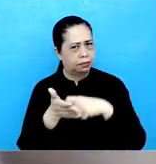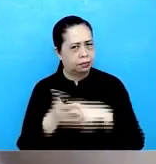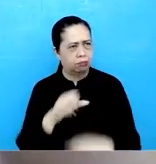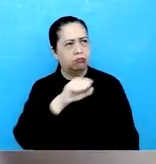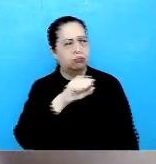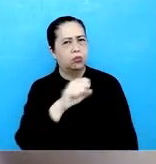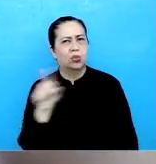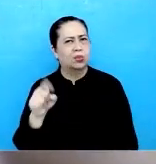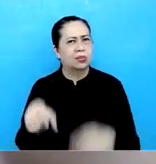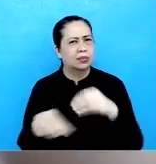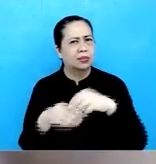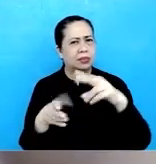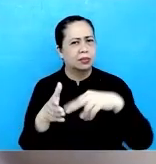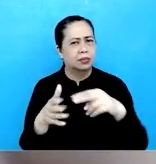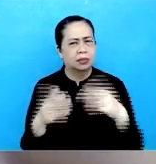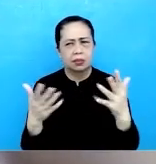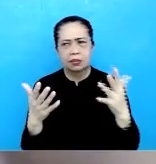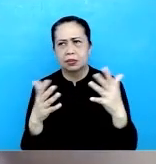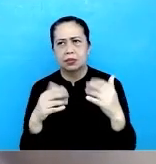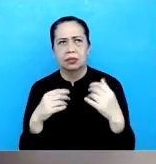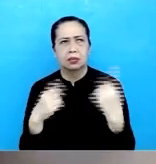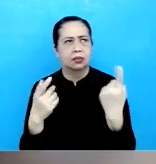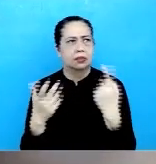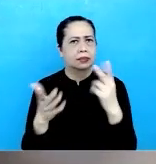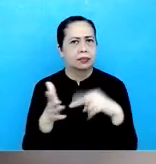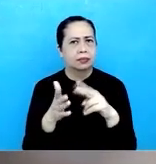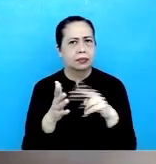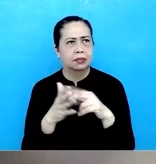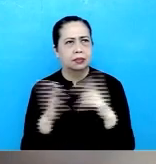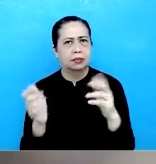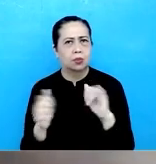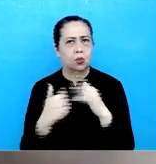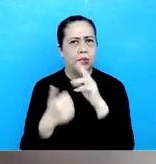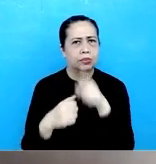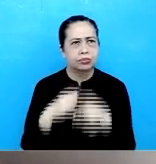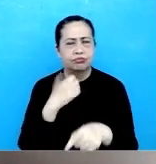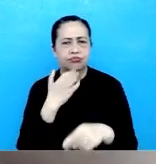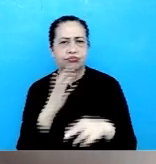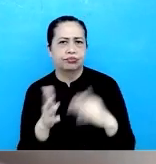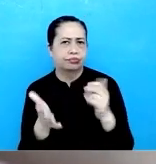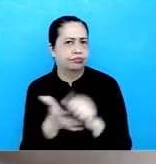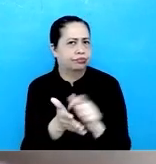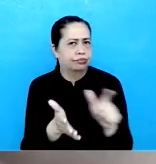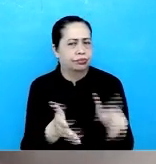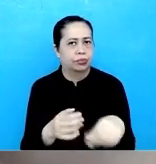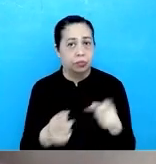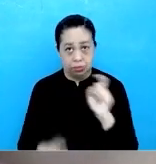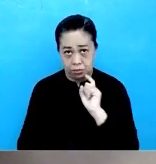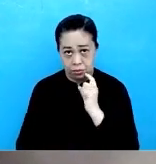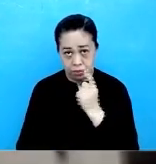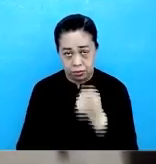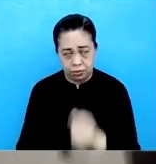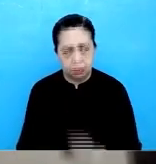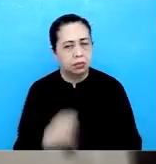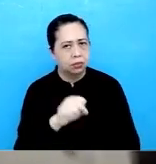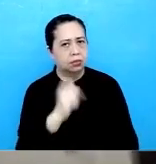ang nakalaman? Wala naman, ano lang. Parang magkakamustahan lang. Nagselos mo kayo? Oo, siyempre.